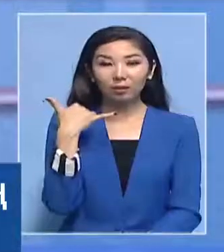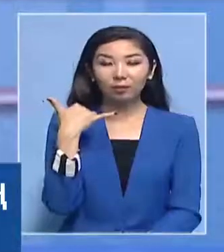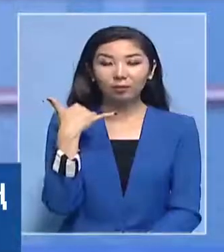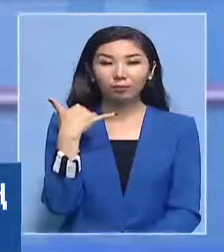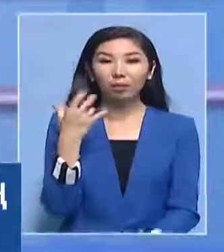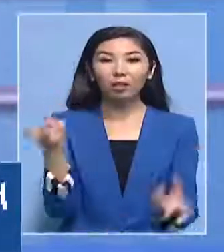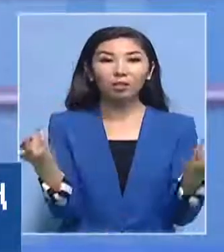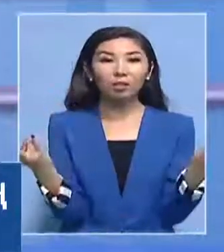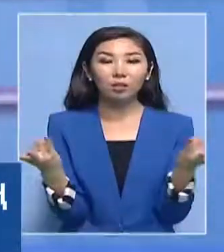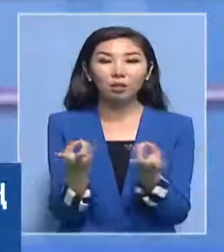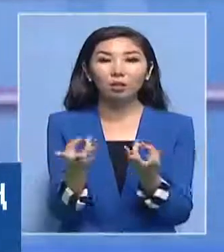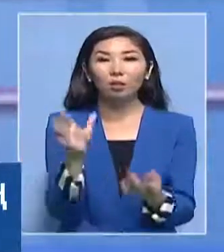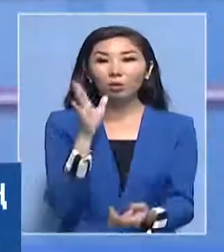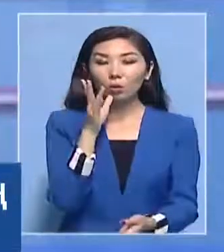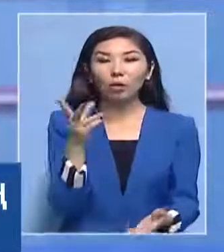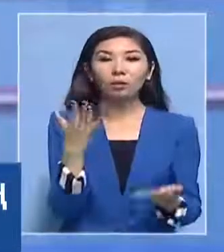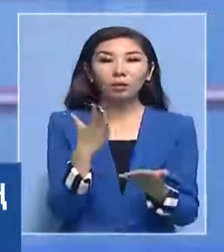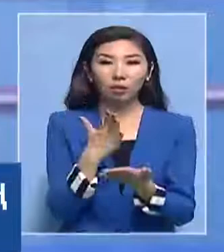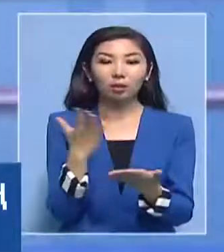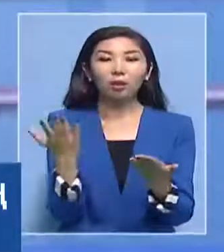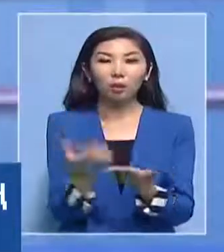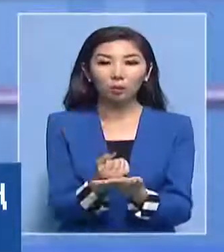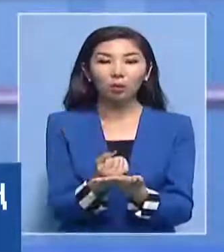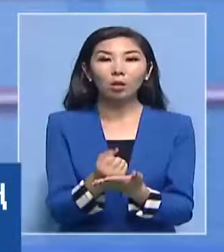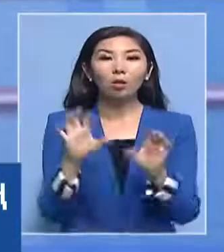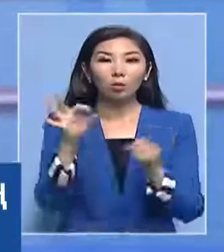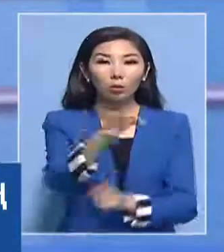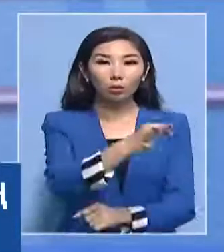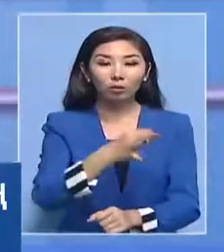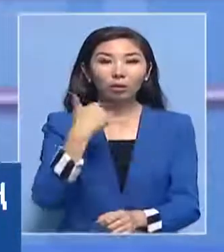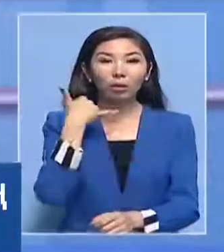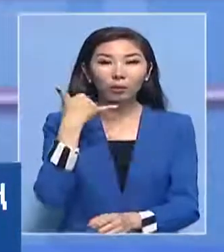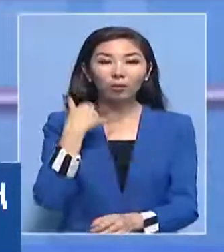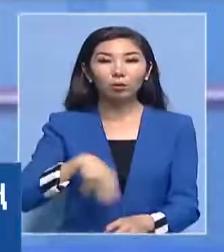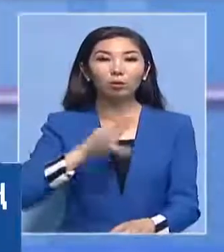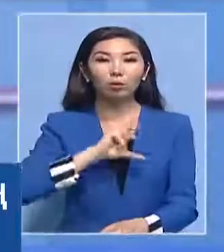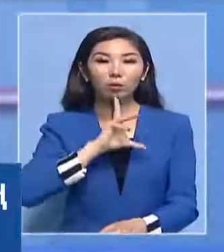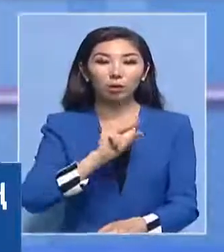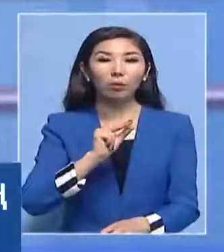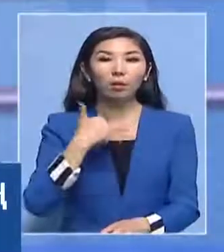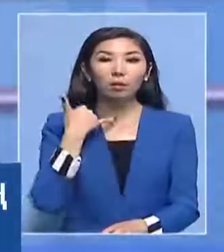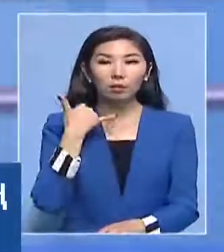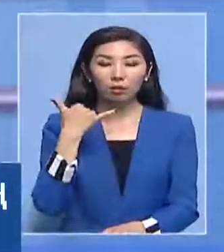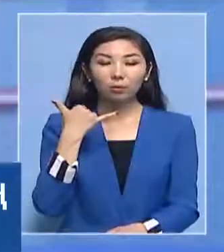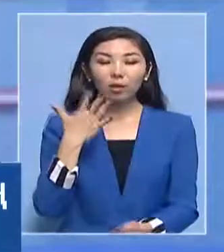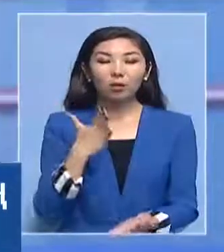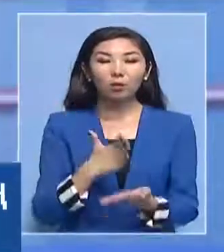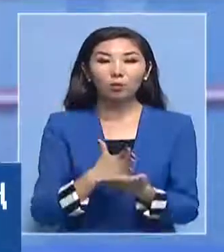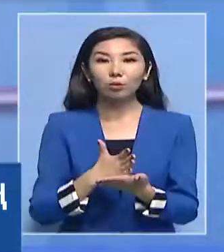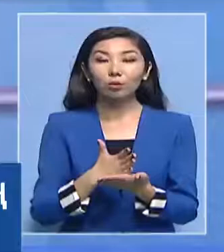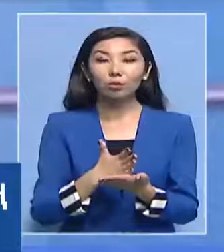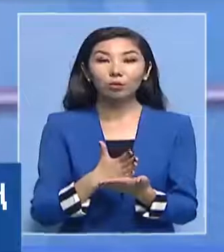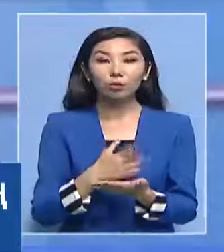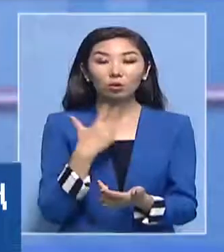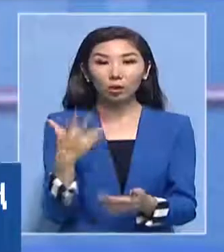хабарласу керек. Сол уақытта анықтап жаңа құзыретті органдармен хабарласып, жұмыс берушімен хабарласып. Мен жаңа айттым,